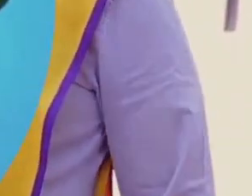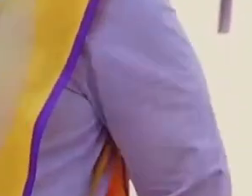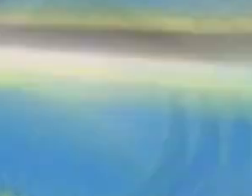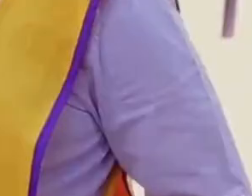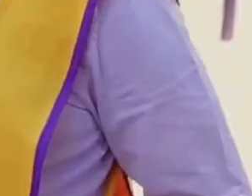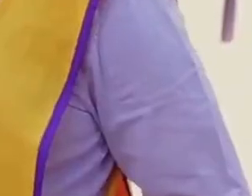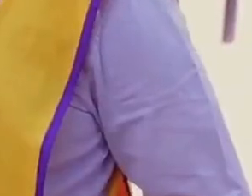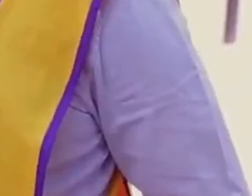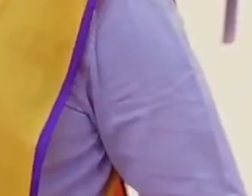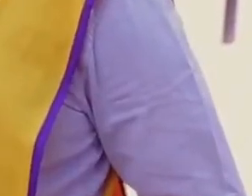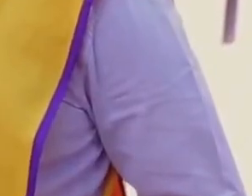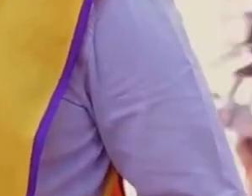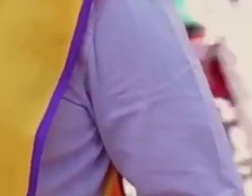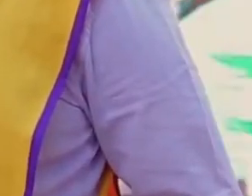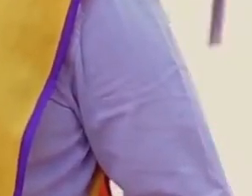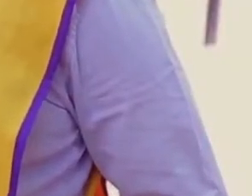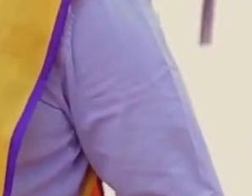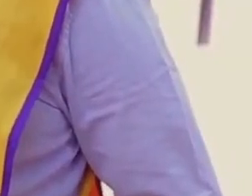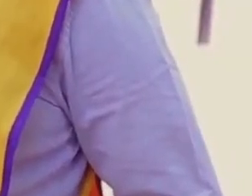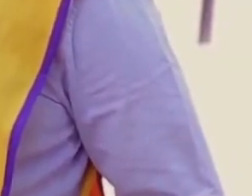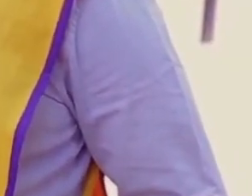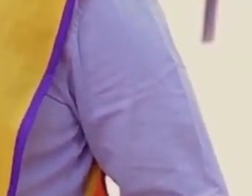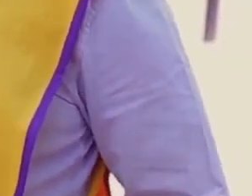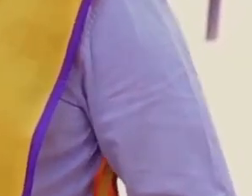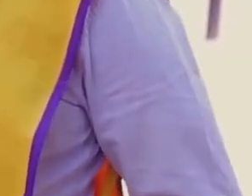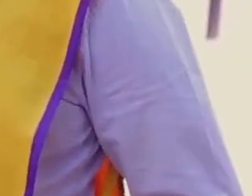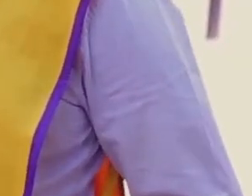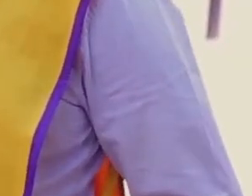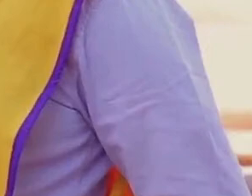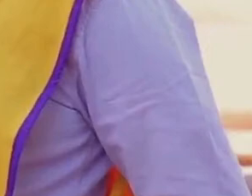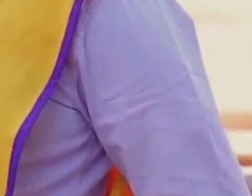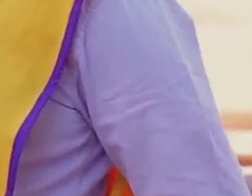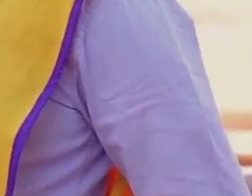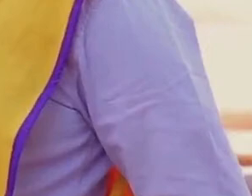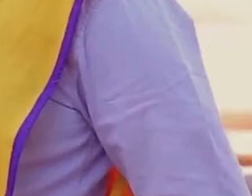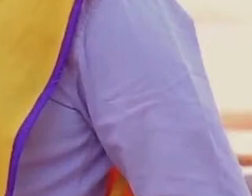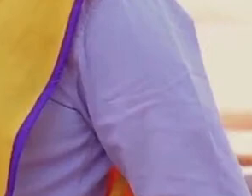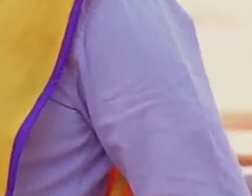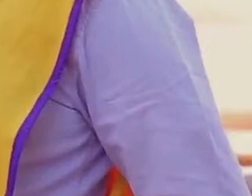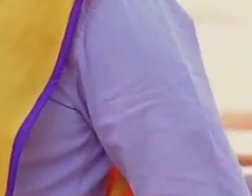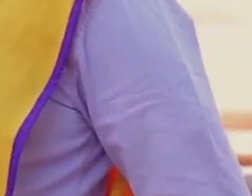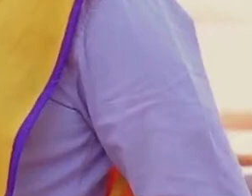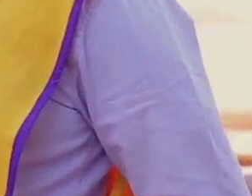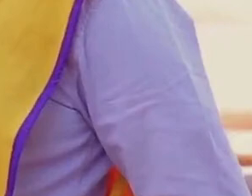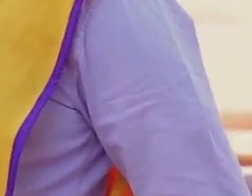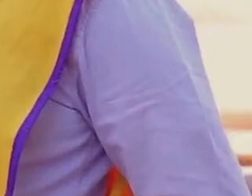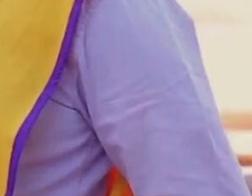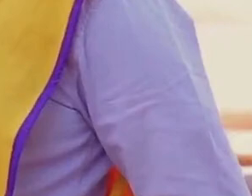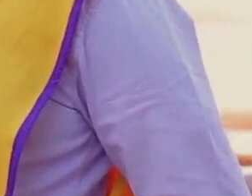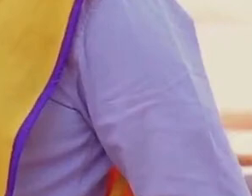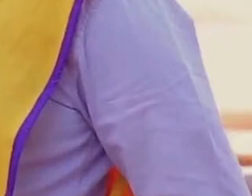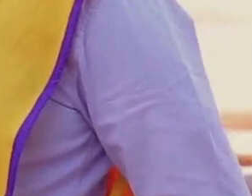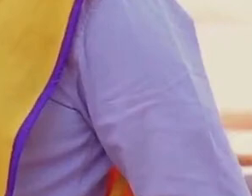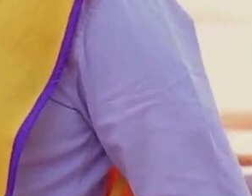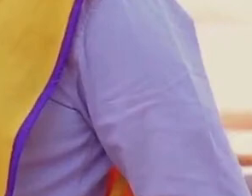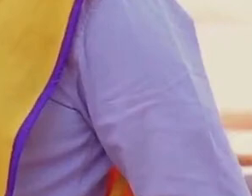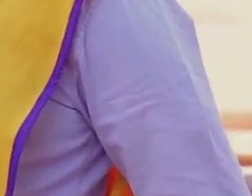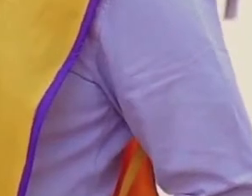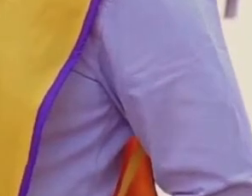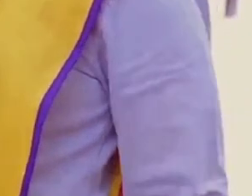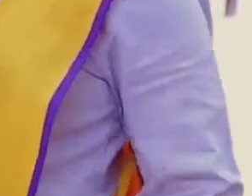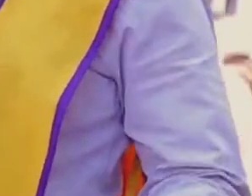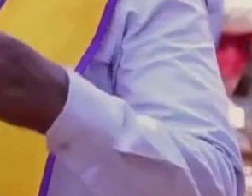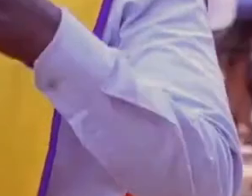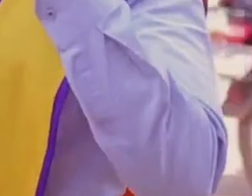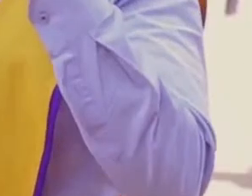Amanya. Amanya mtaru talema Robert. Utalema Robert. Wanokola omulimu chiwana. Kali romane. Mobile money. Tini ochimani. Yes.